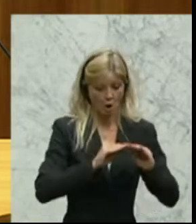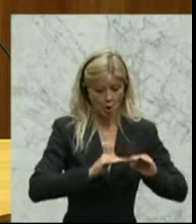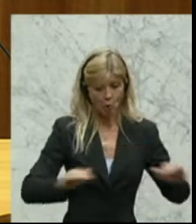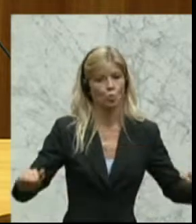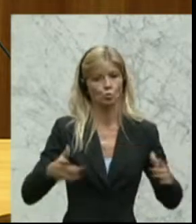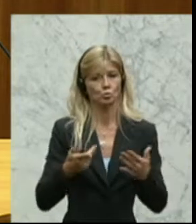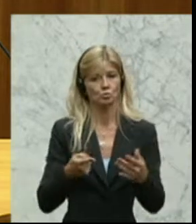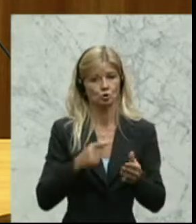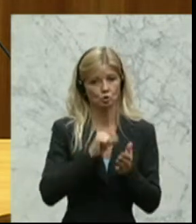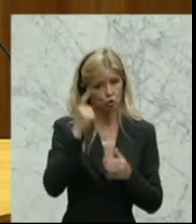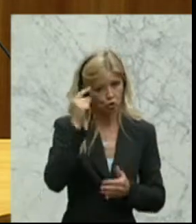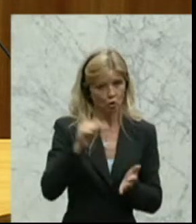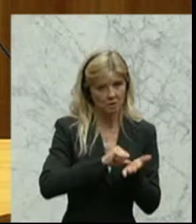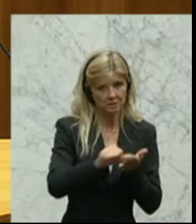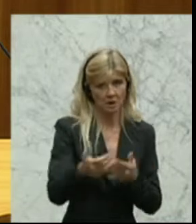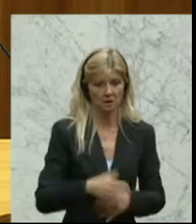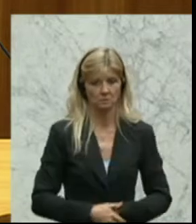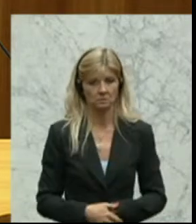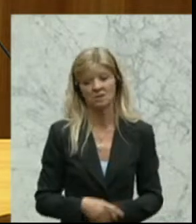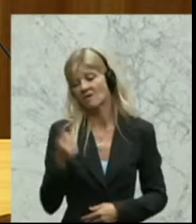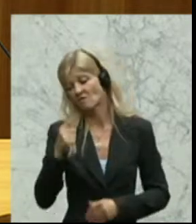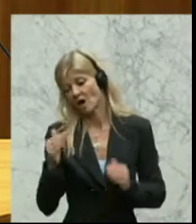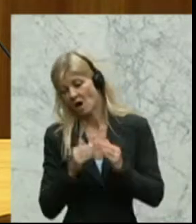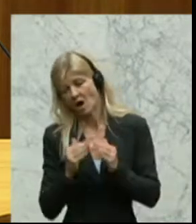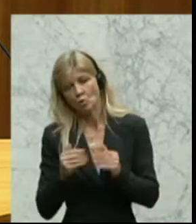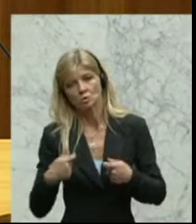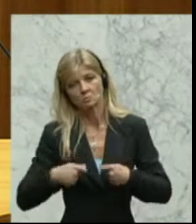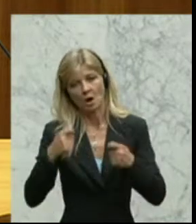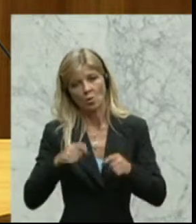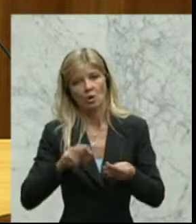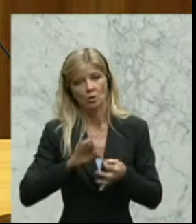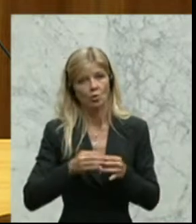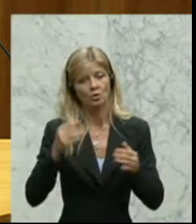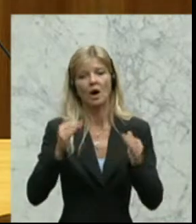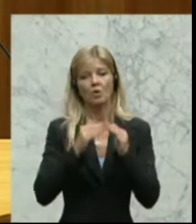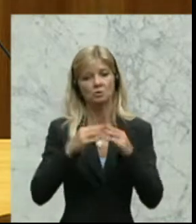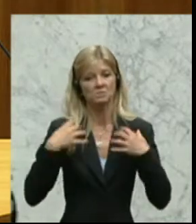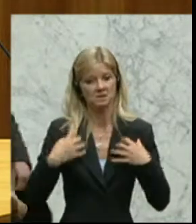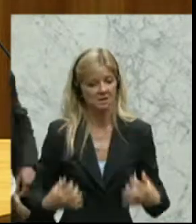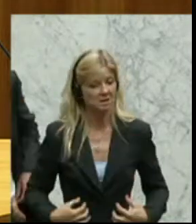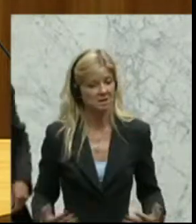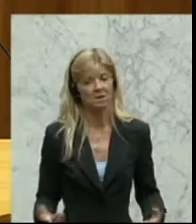Die Häuselbauer, die Häuselbesitzer, ja, da haben sie gesagt, ja, sie wollen 1 Million